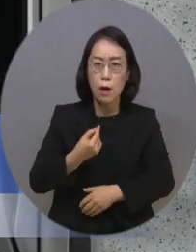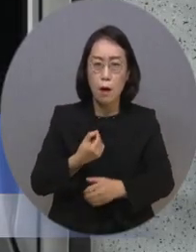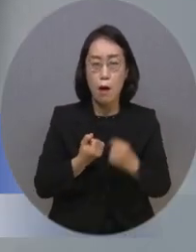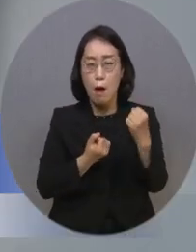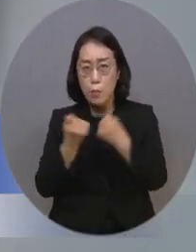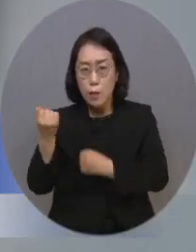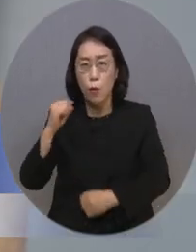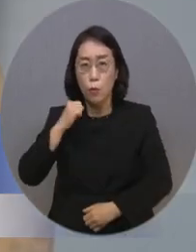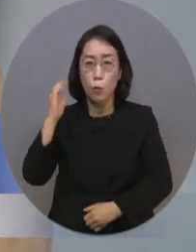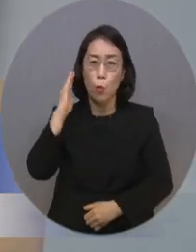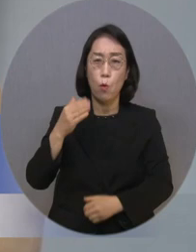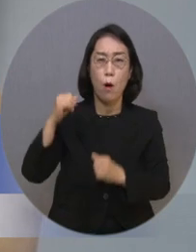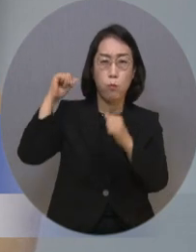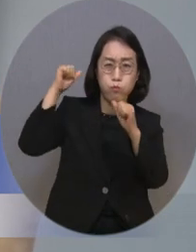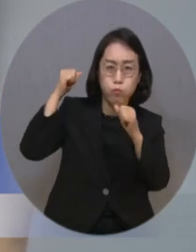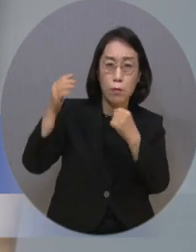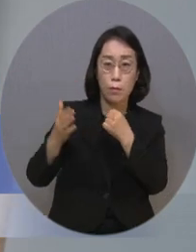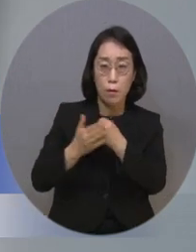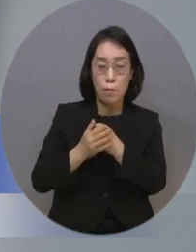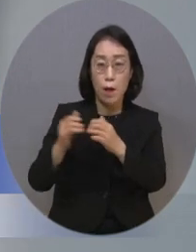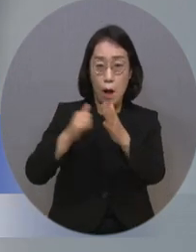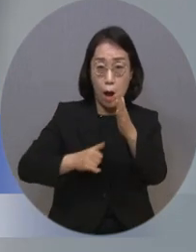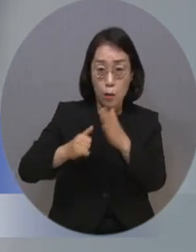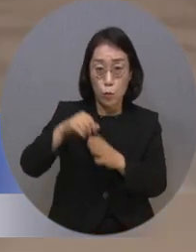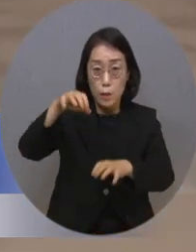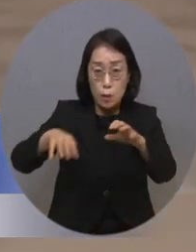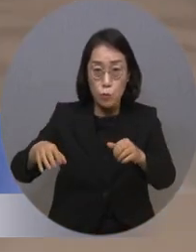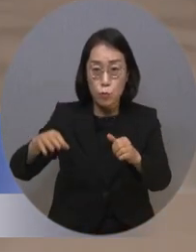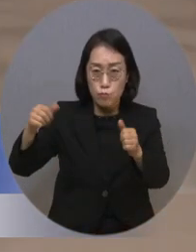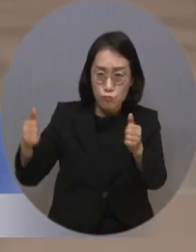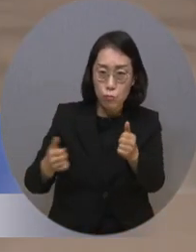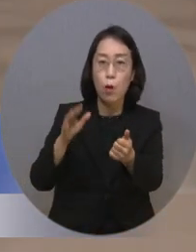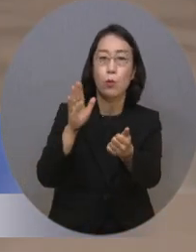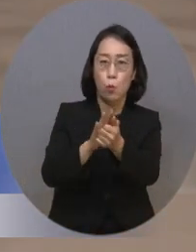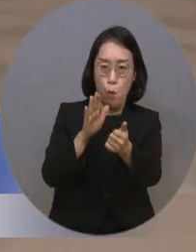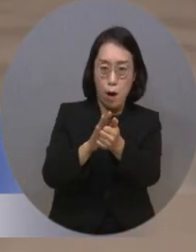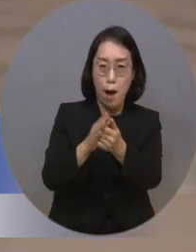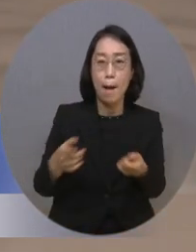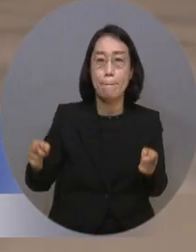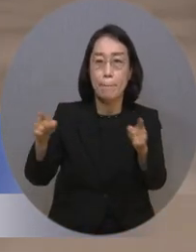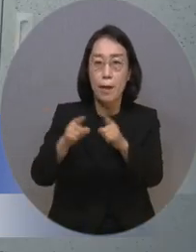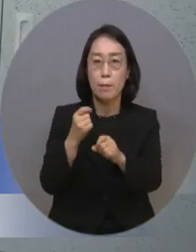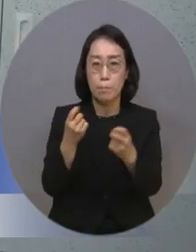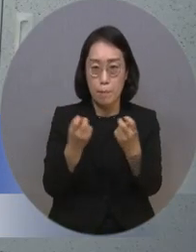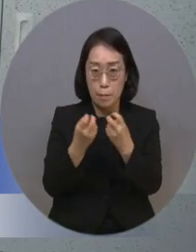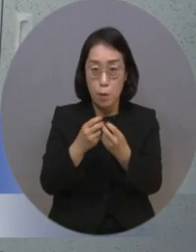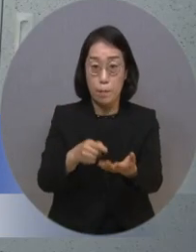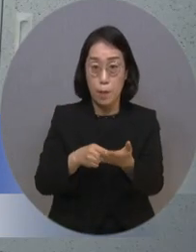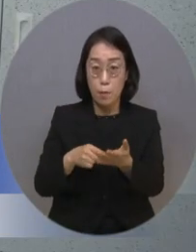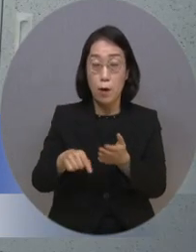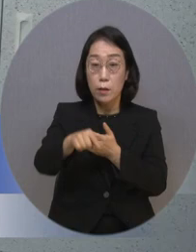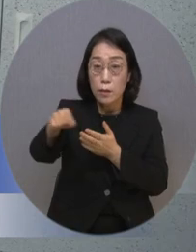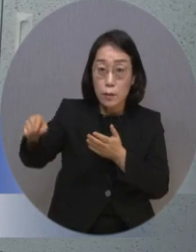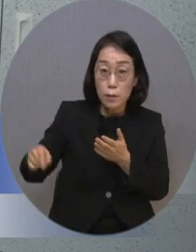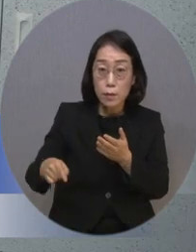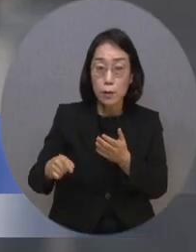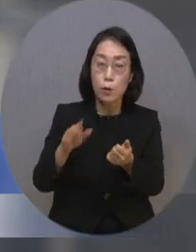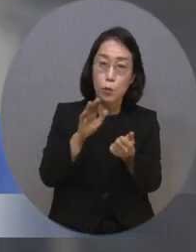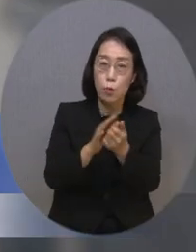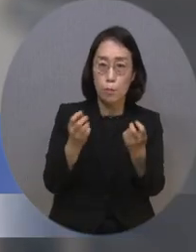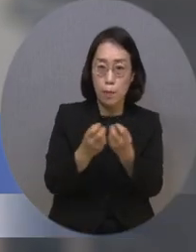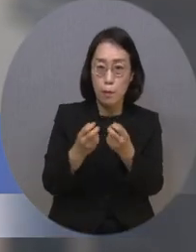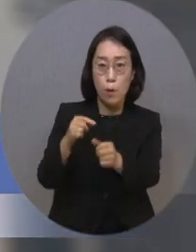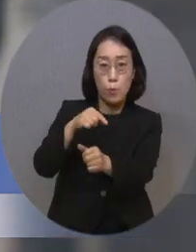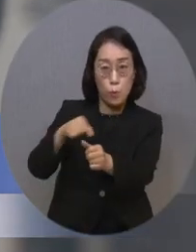있는 청각장애인들이 가족이나 이웃 등 조력자와 함께 대피하는 방법을 수록해 비장애인들의 안전